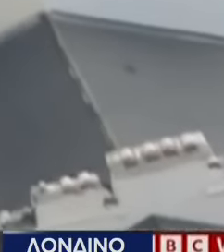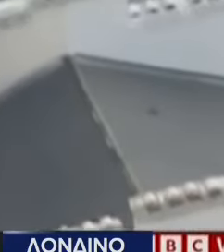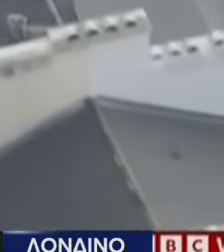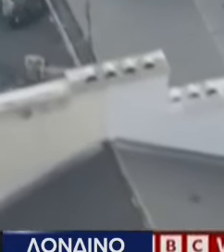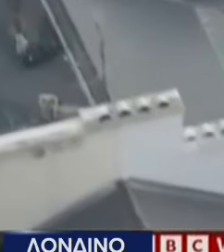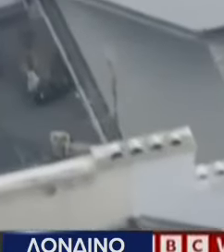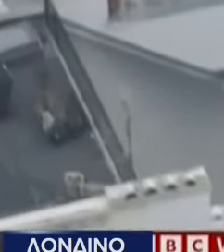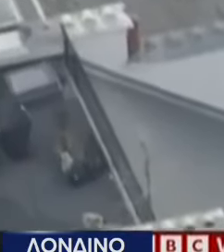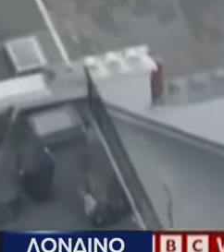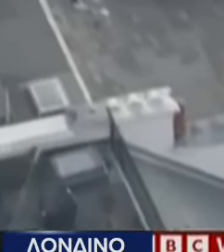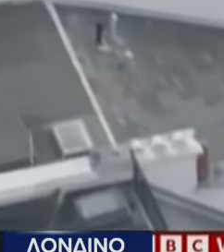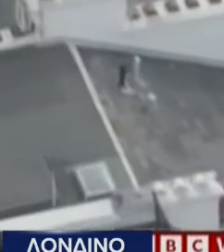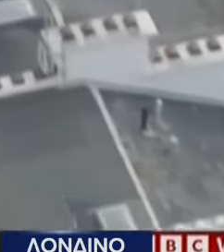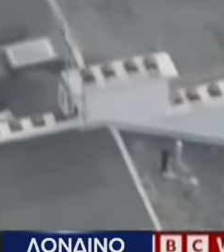βασιλιά